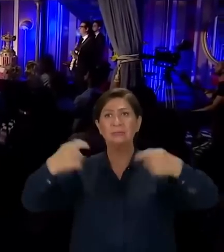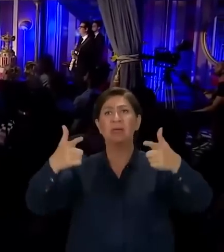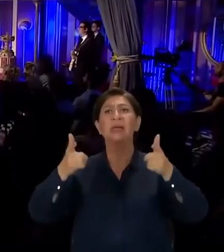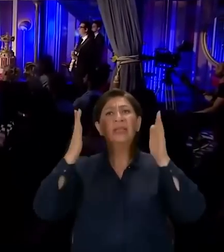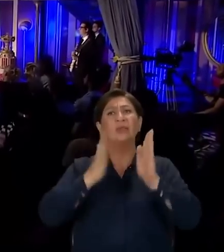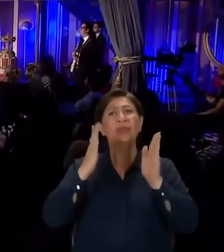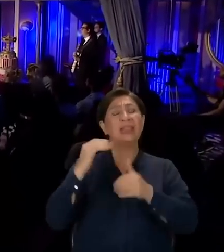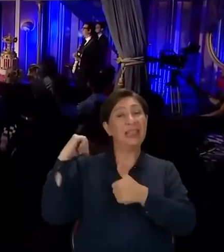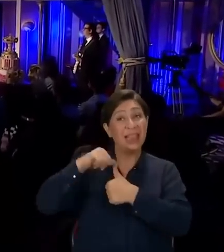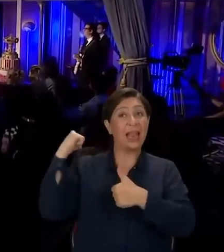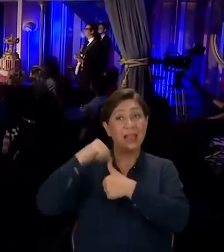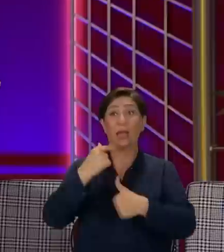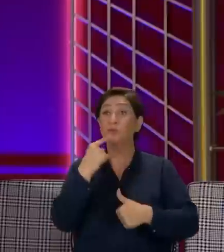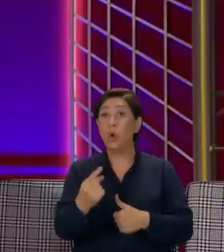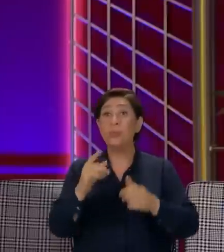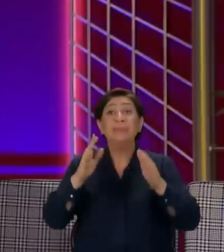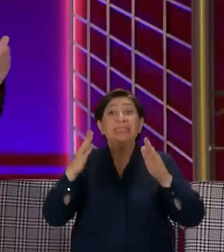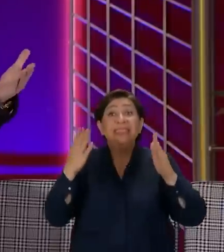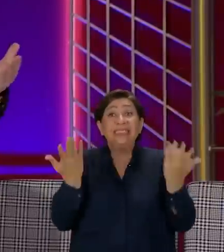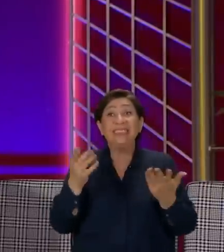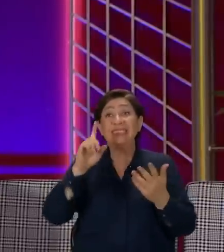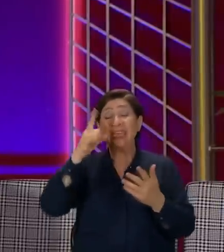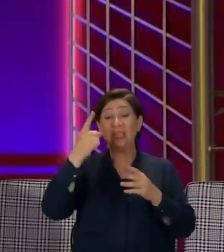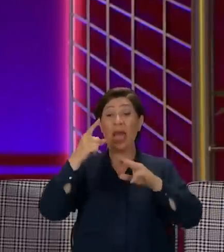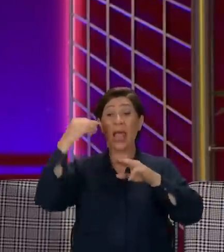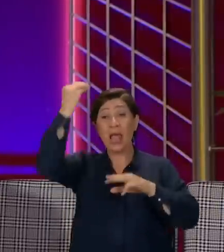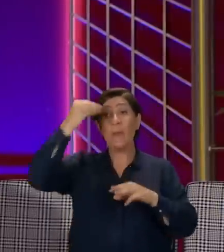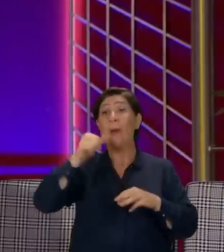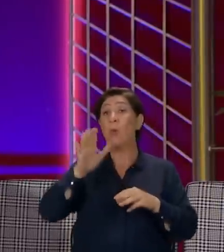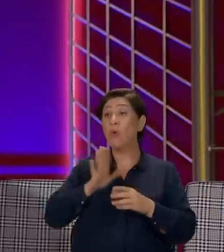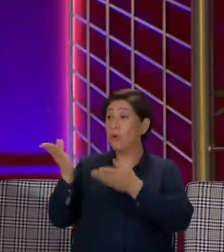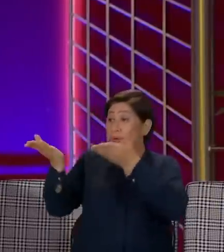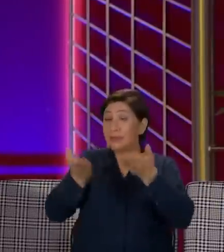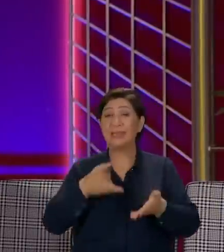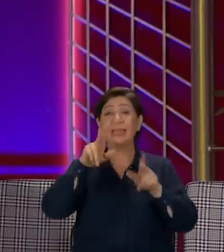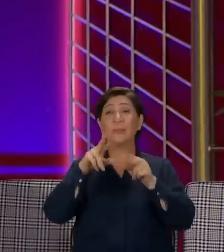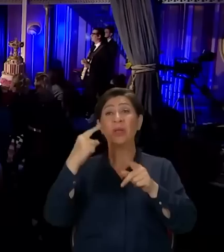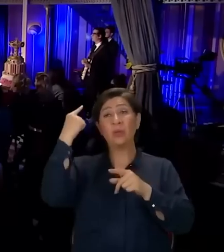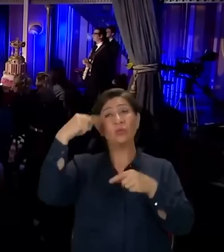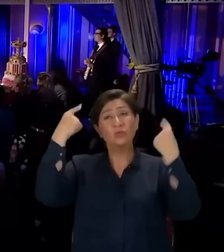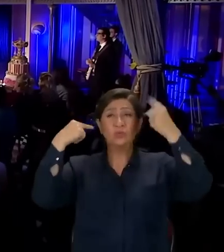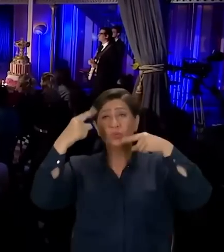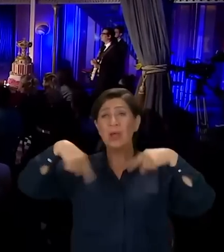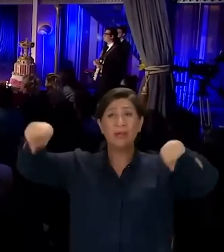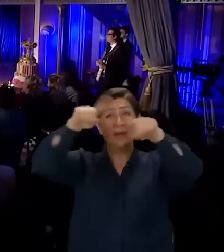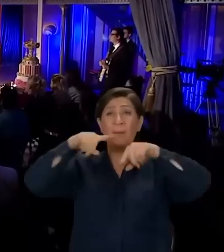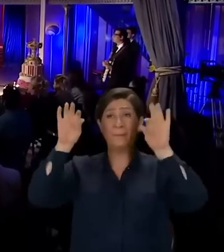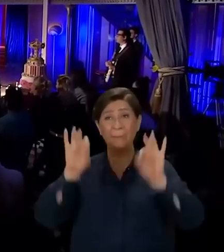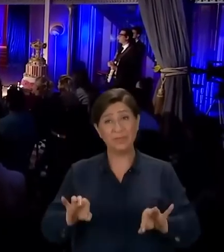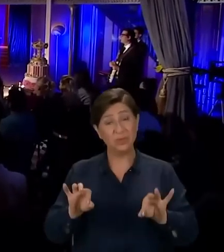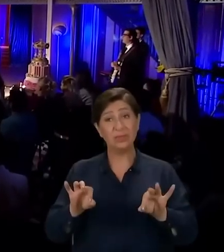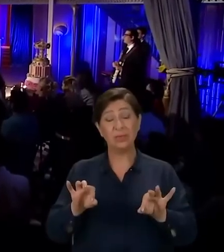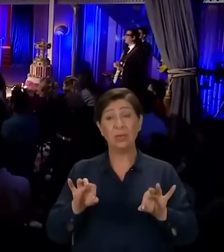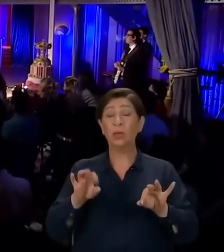sürekli yineliyorum. Çünkü sadece Sayın Ekrem İmamoğlu'nu almışız gibi bir kanı oluşmaya başladı.